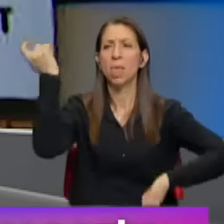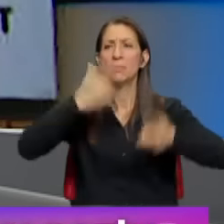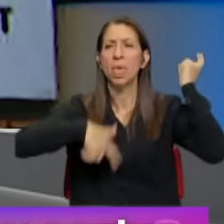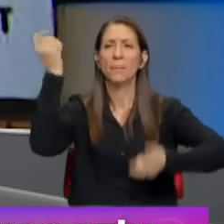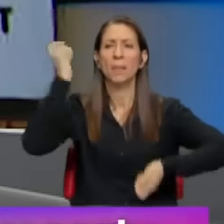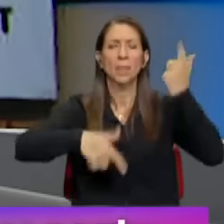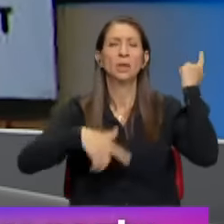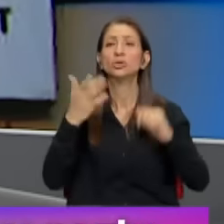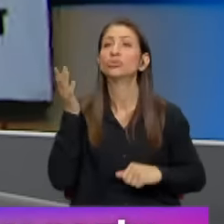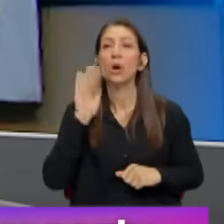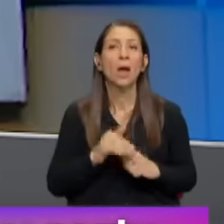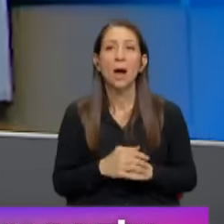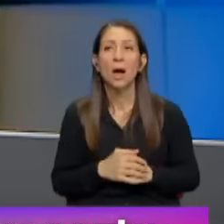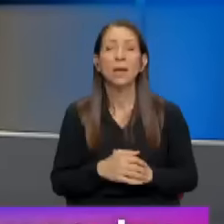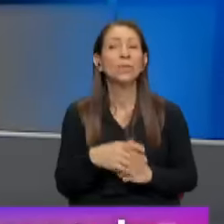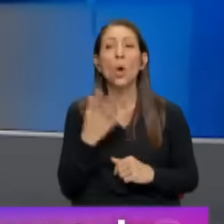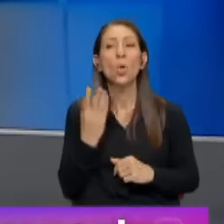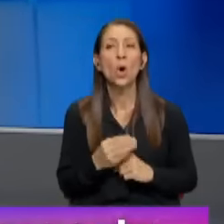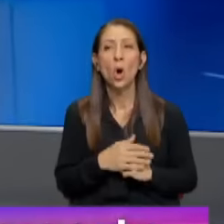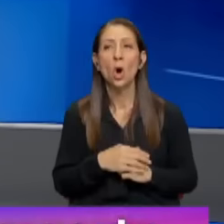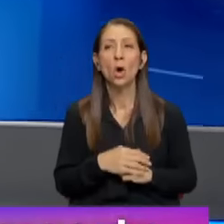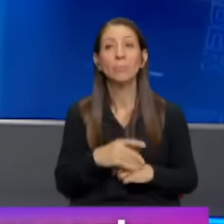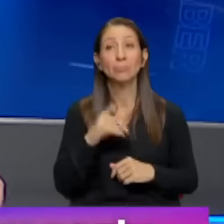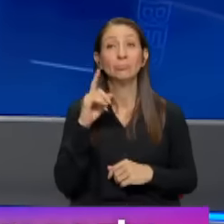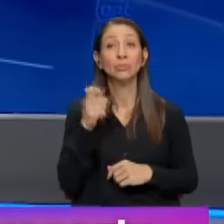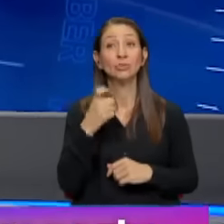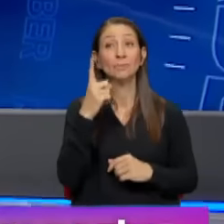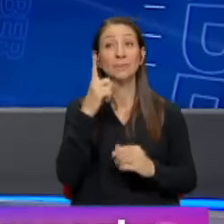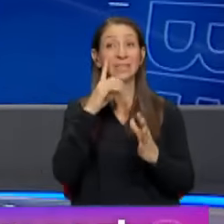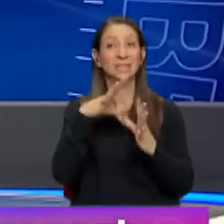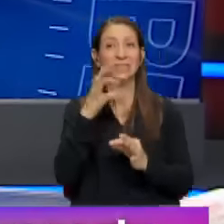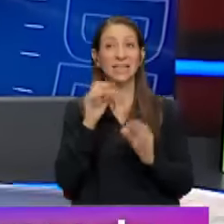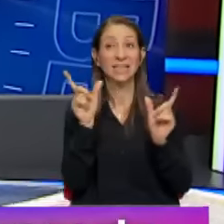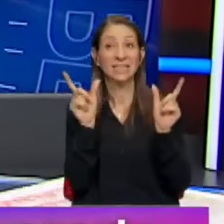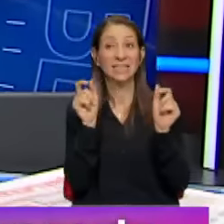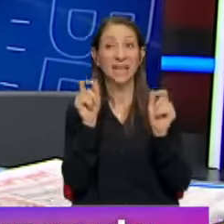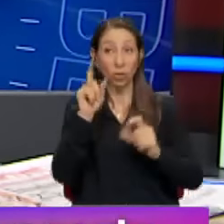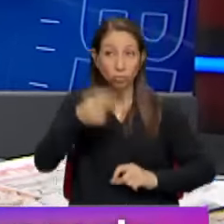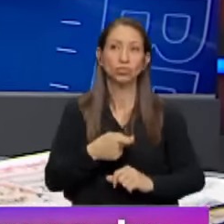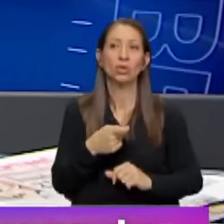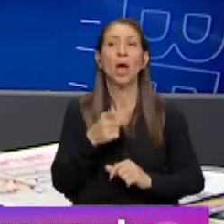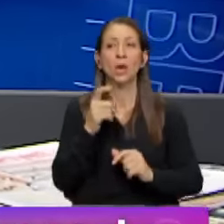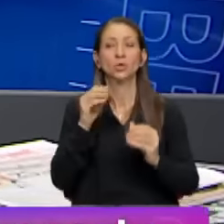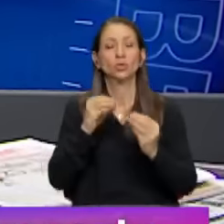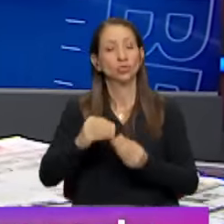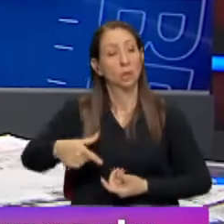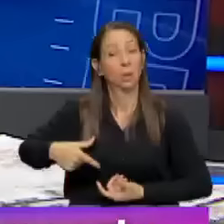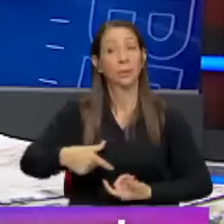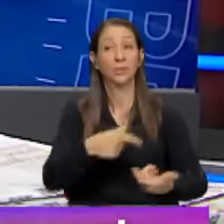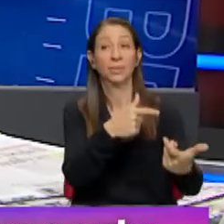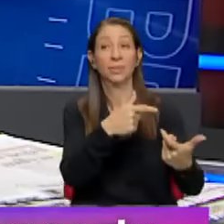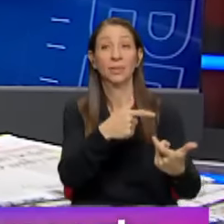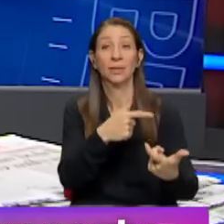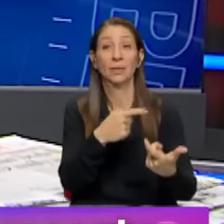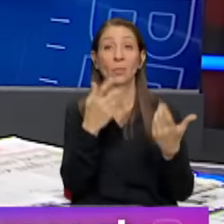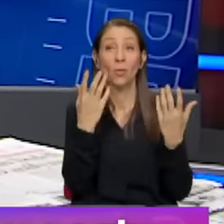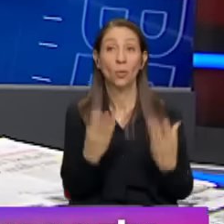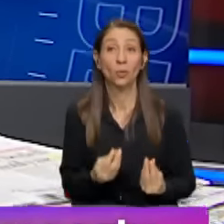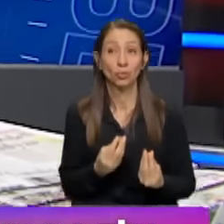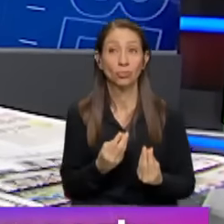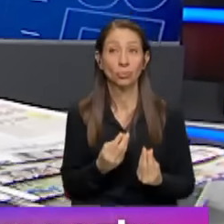savrulmuş. Sonra ne yapılıyor? Bulundu bir kişi. Bir de ıstakoz bulundu. Burada günah keçisi de seçilmiş